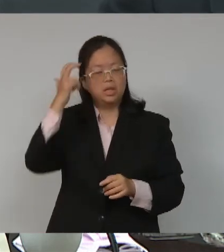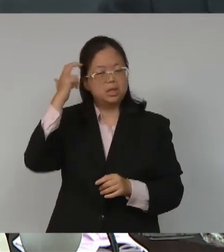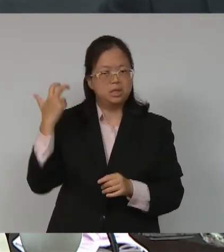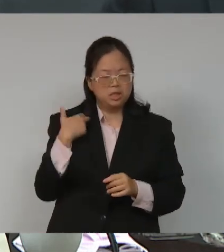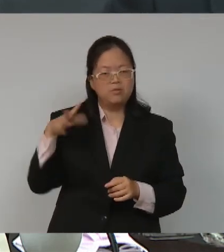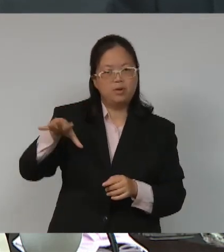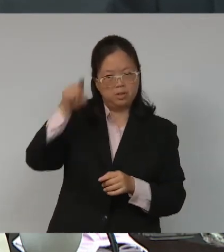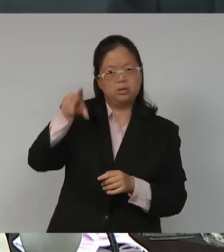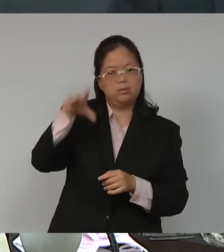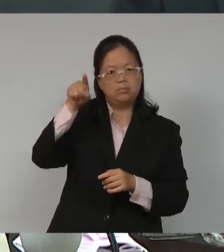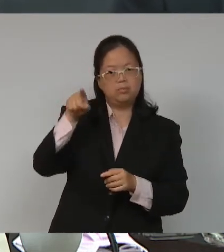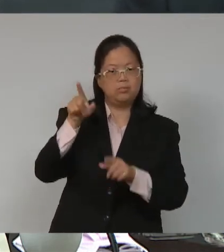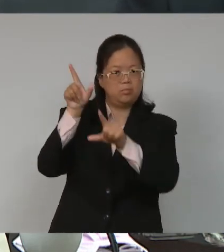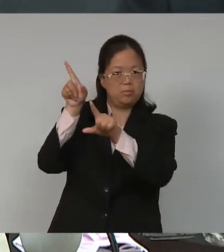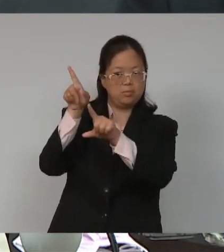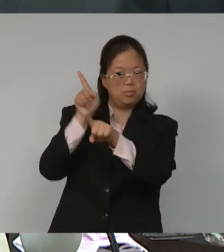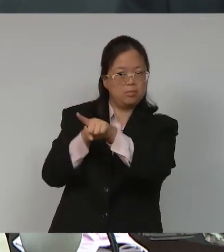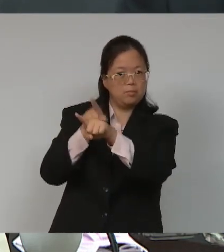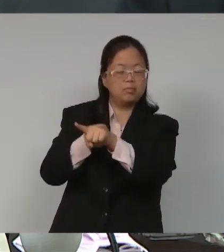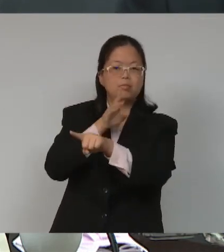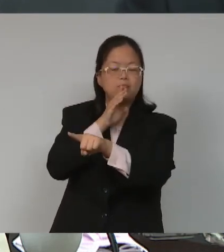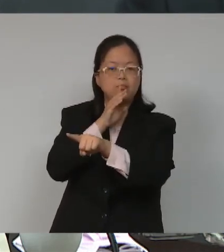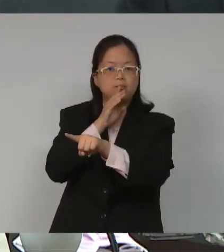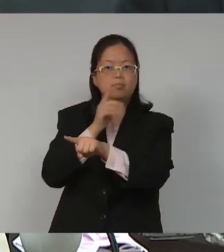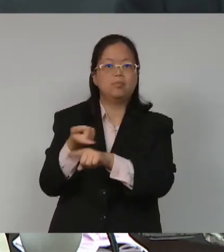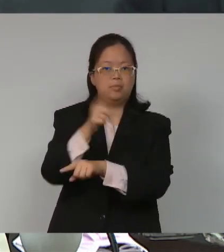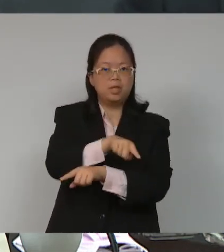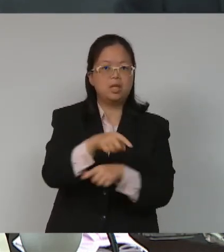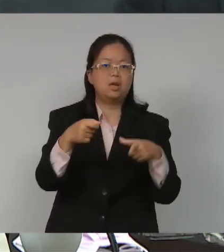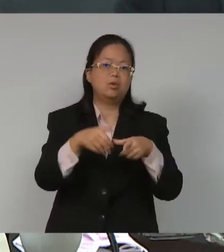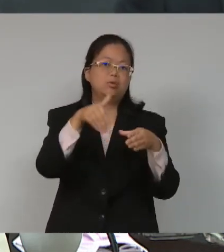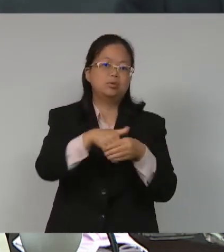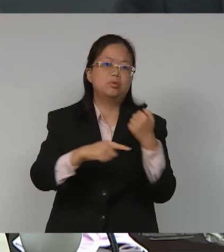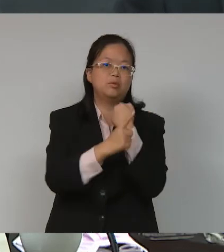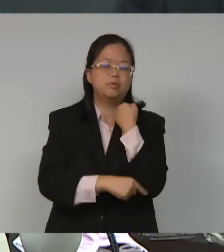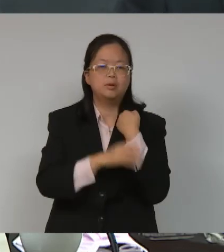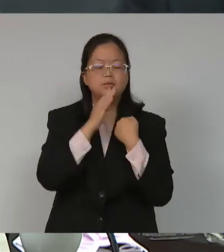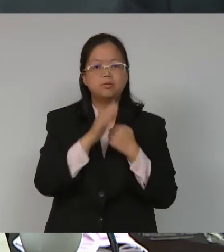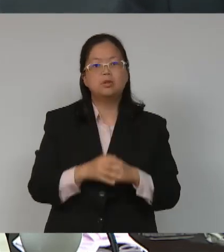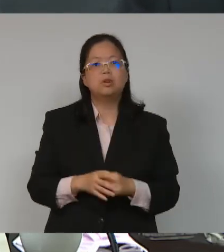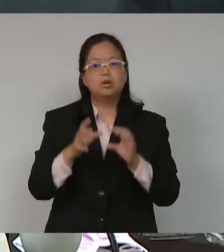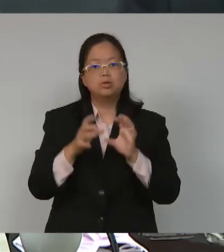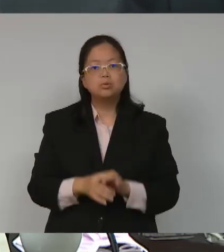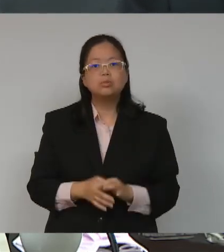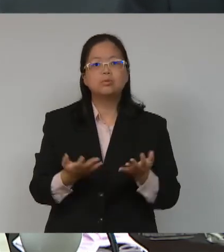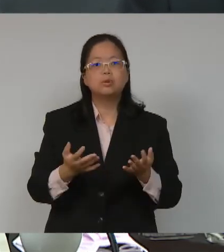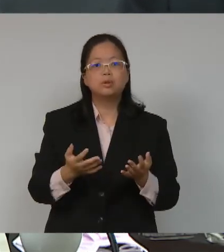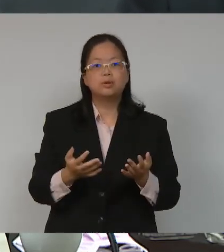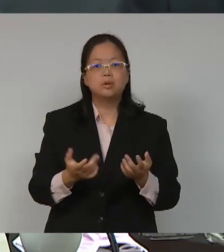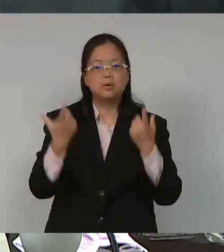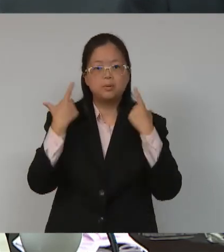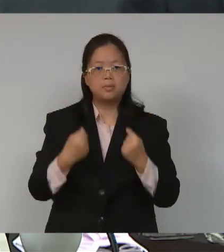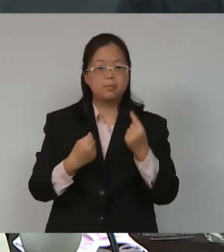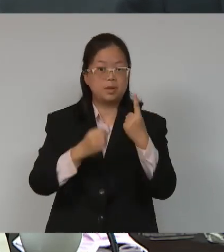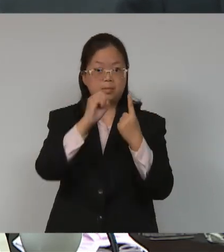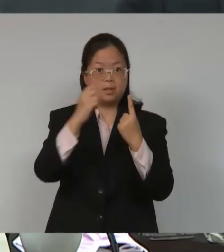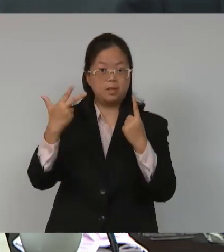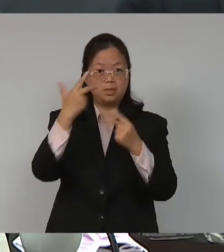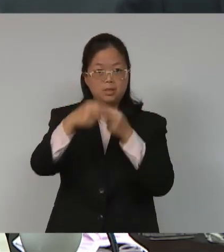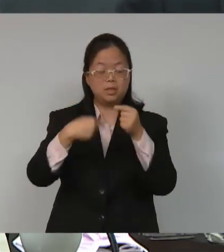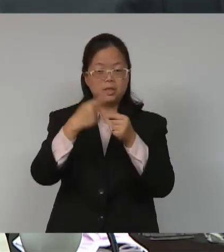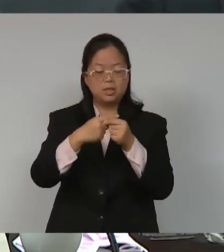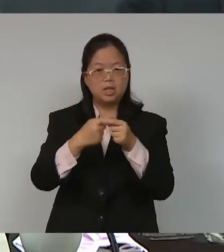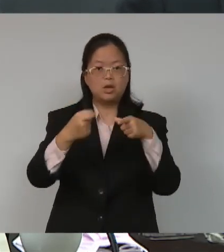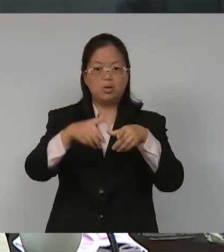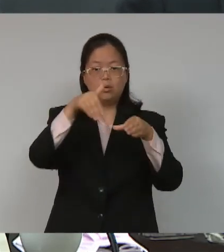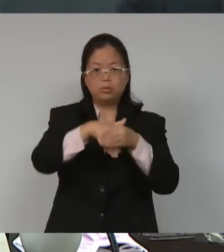文优先适用，我想这个也很清楚。好，这也就是为什么在 这个在原来107年版的公